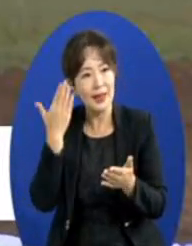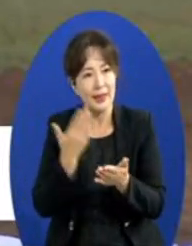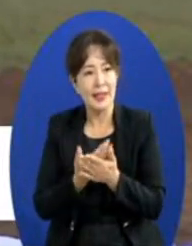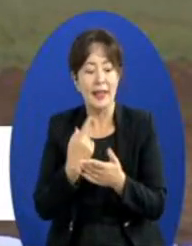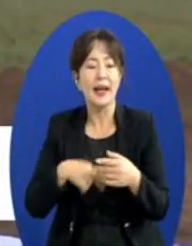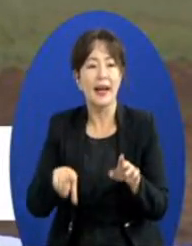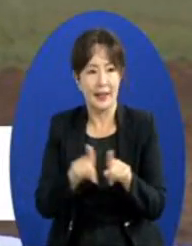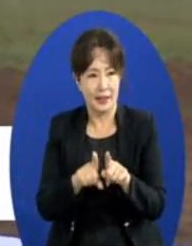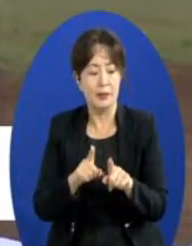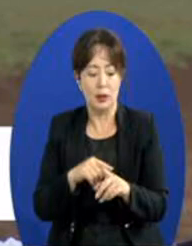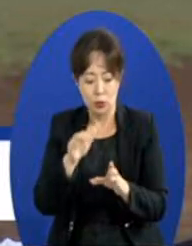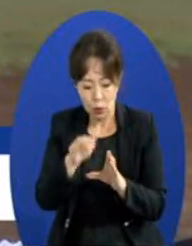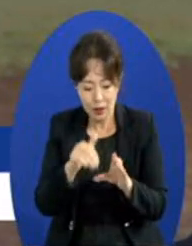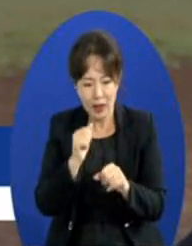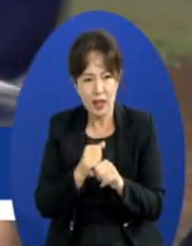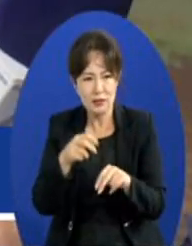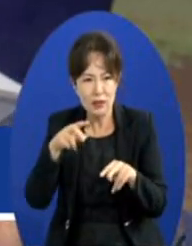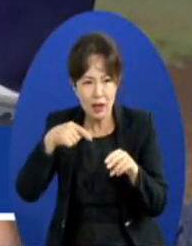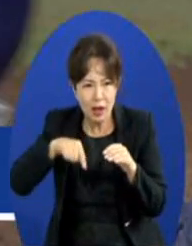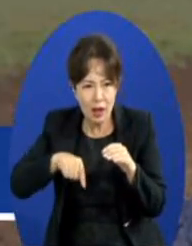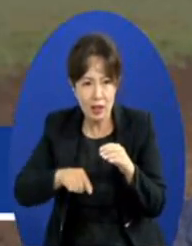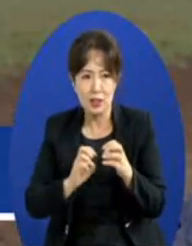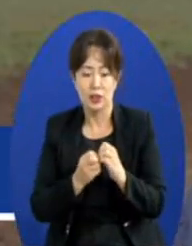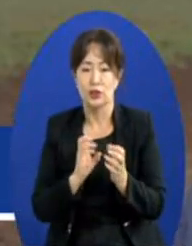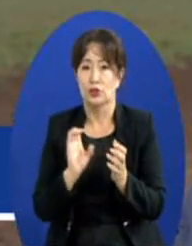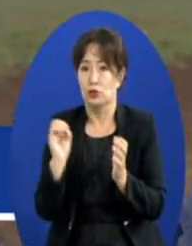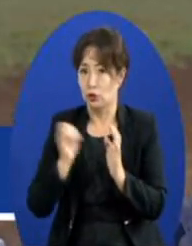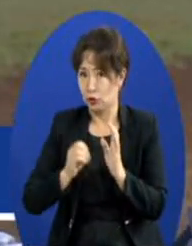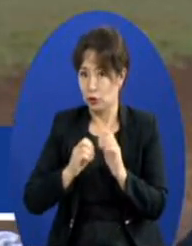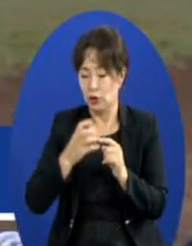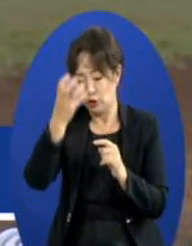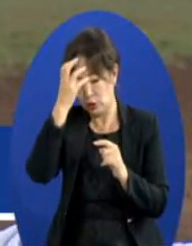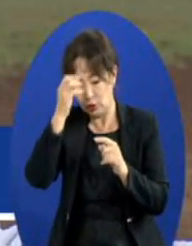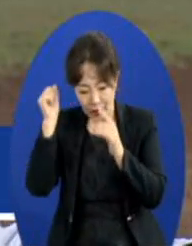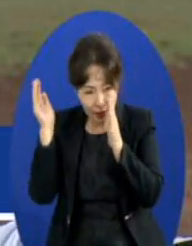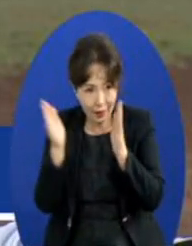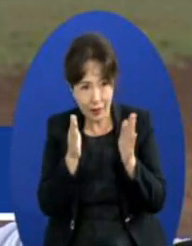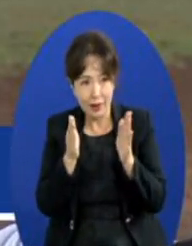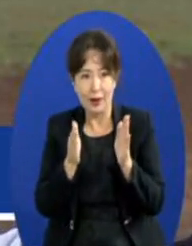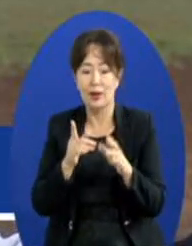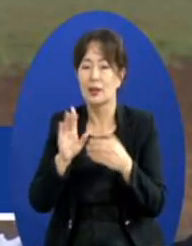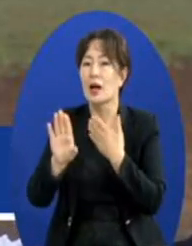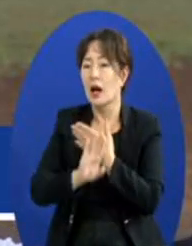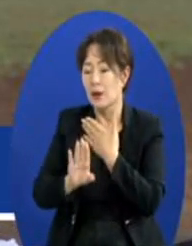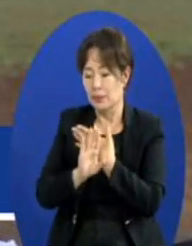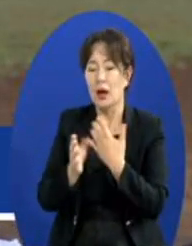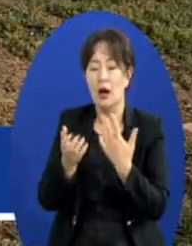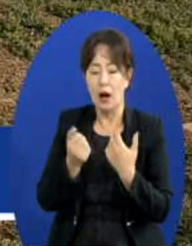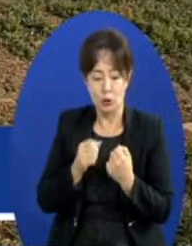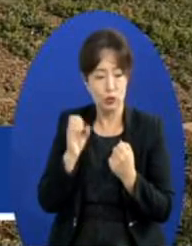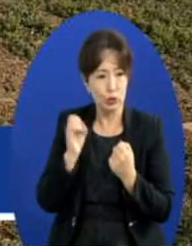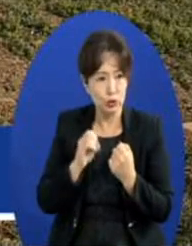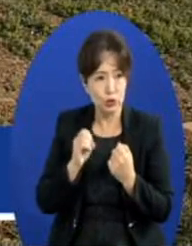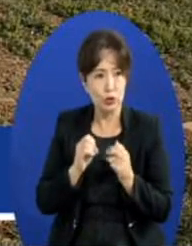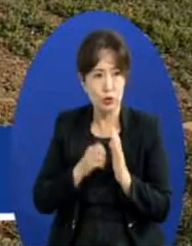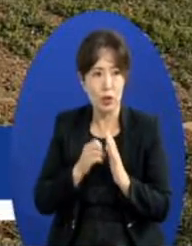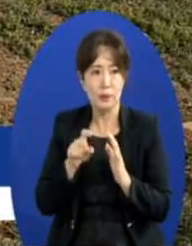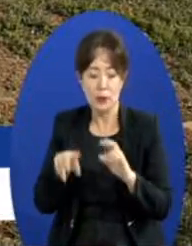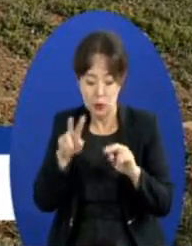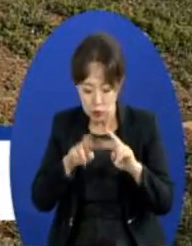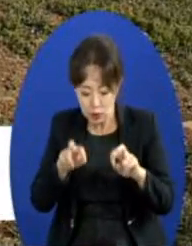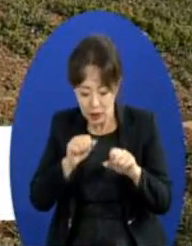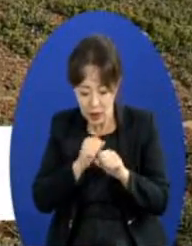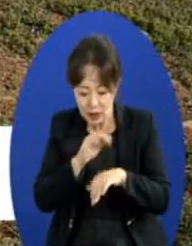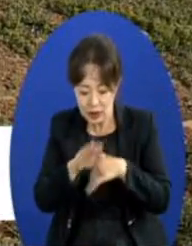байгаа. Энэ судалгааны ажлыг бол гүнзгийрүүлж хийх ёстой. Төрийн анхаарал авах. Төрийн анхаарал авч энийг одоо хамгаалалтанд авч тийм ээ. За энэ дээр бол